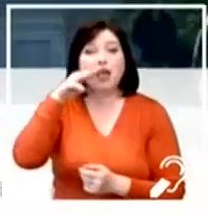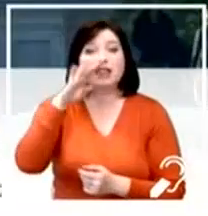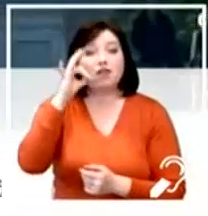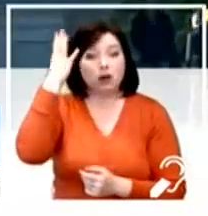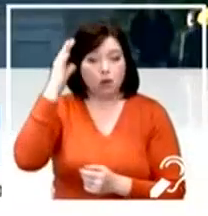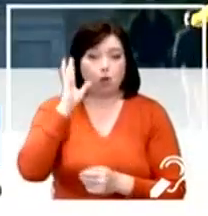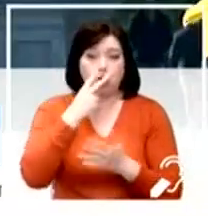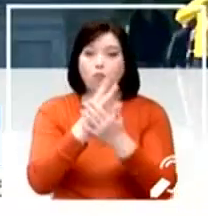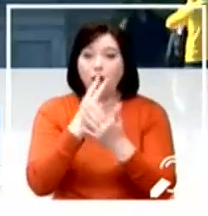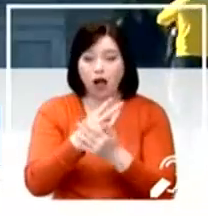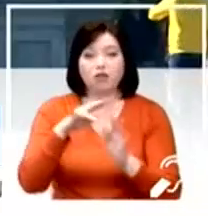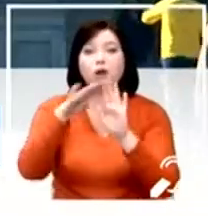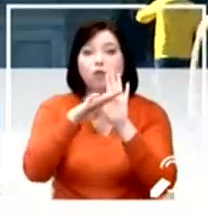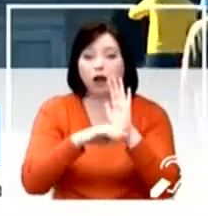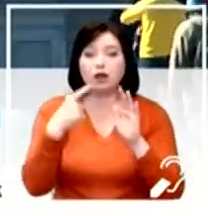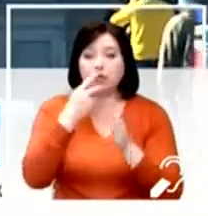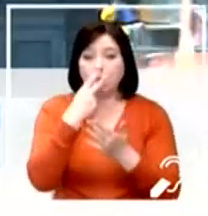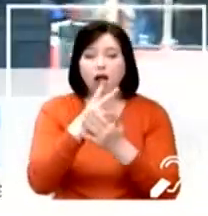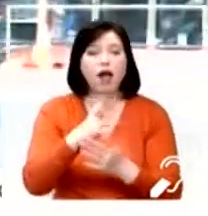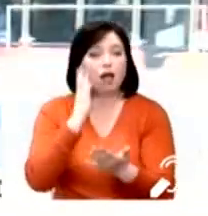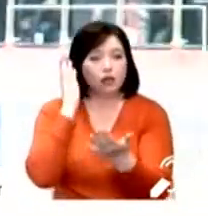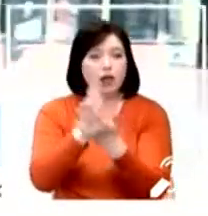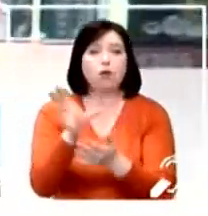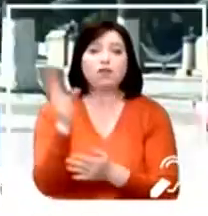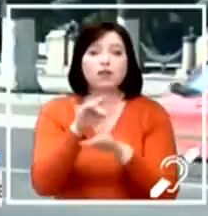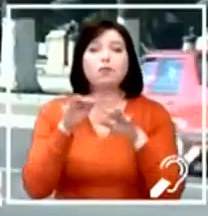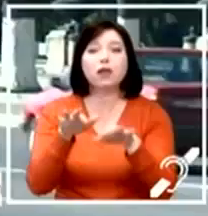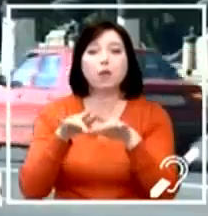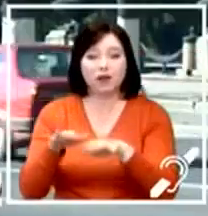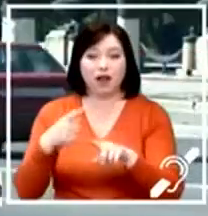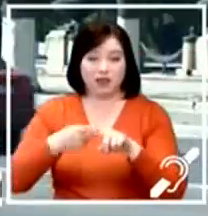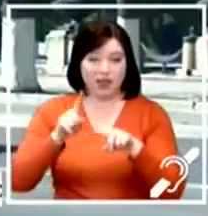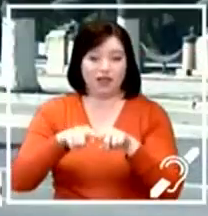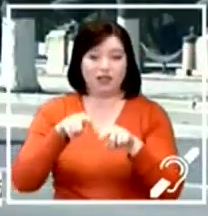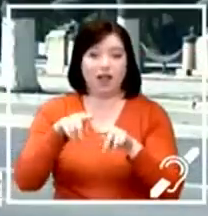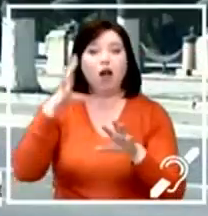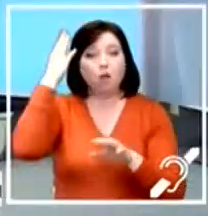ediție specială în care vom relata în direct evenimentele de la Adunarea Moldova Europeană.